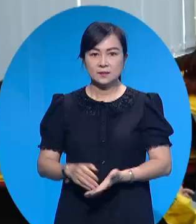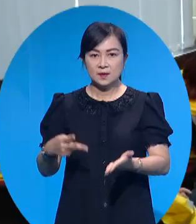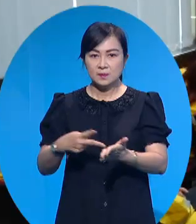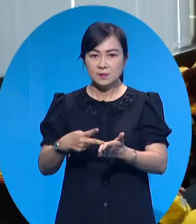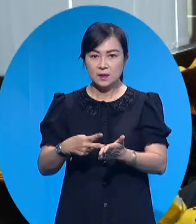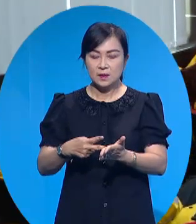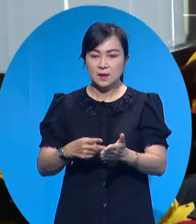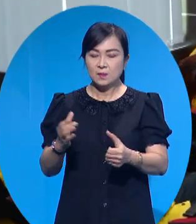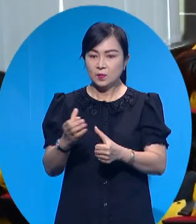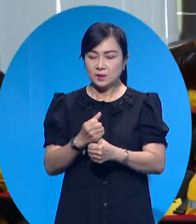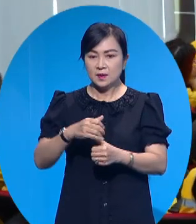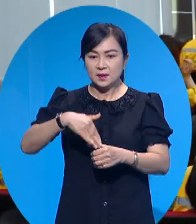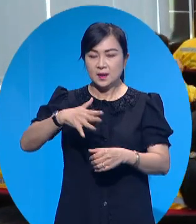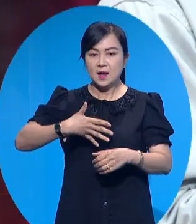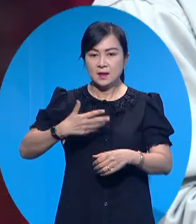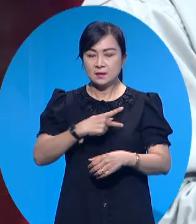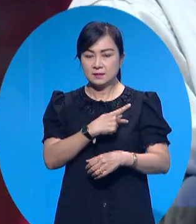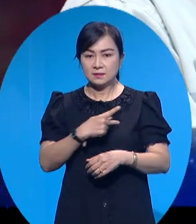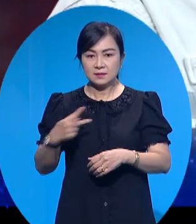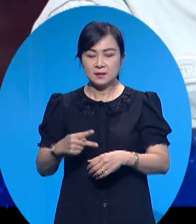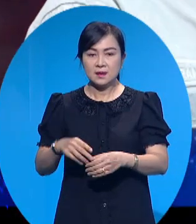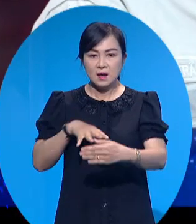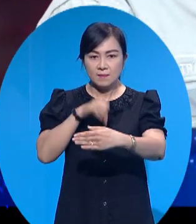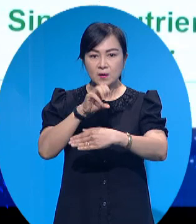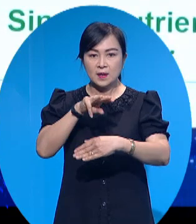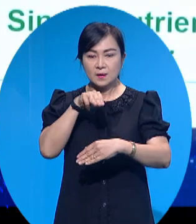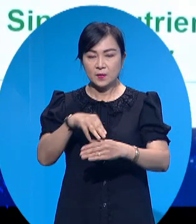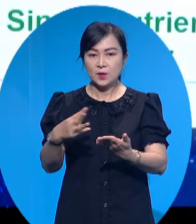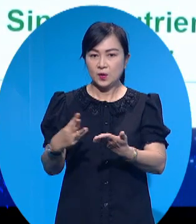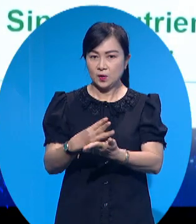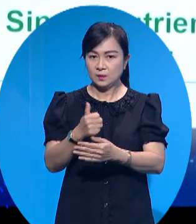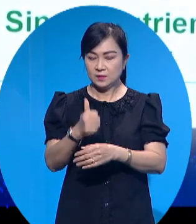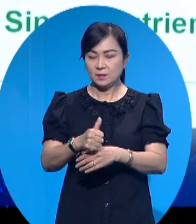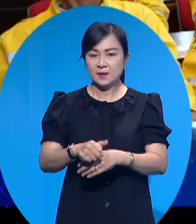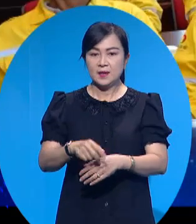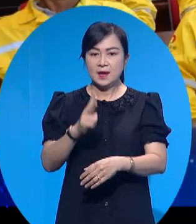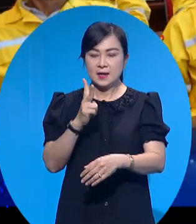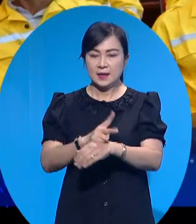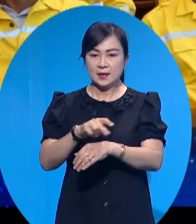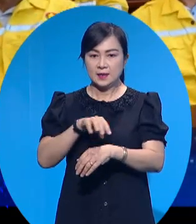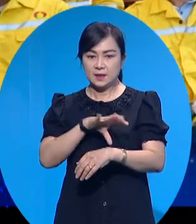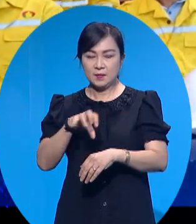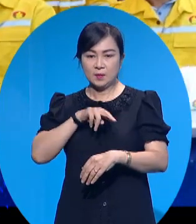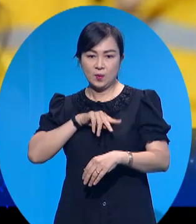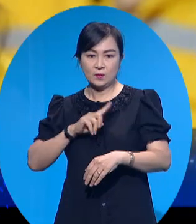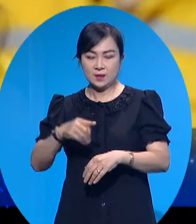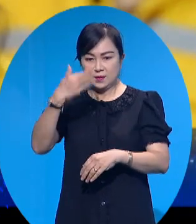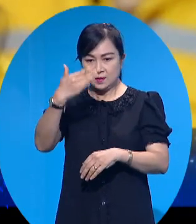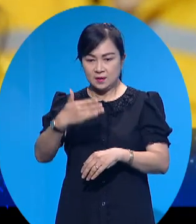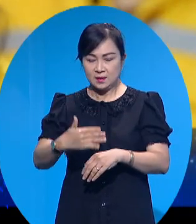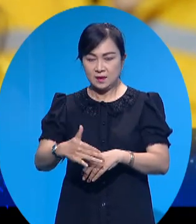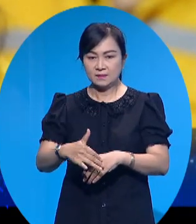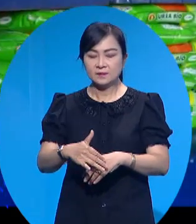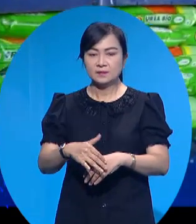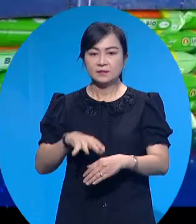Mùa 2 vẫn với mục tiêu gia tăng lợi ích cho khách hàng, Phân bón Cà Mau tạo điều kiện tốt nhất để gần 2.500 nông dân có cơ hội trải nghiệm trọn vẹn